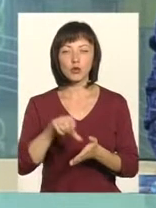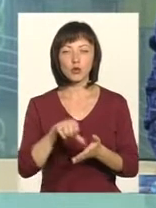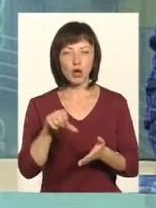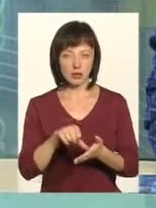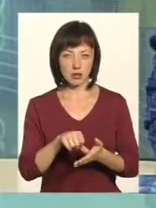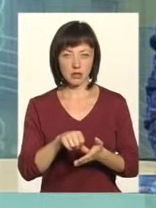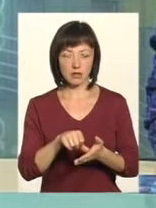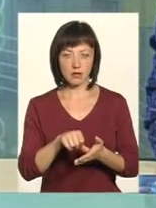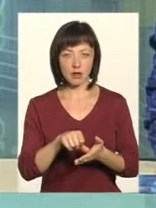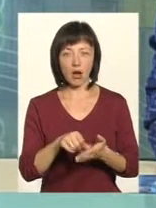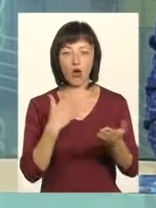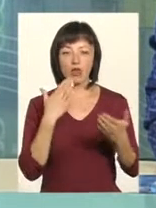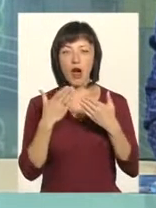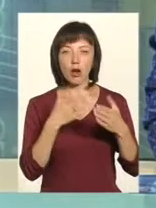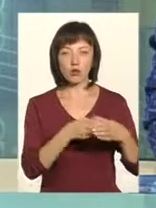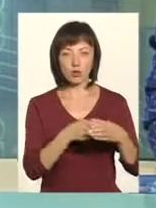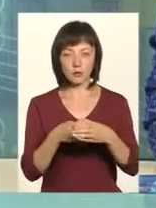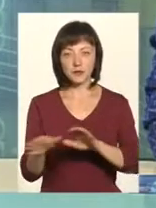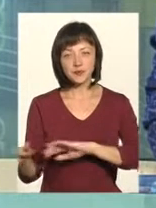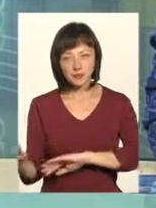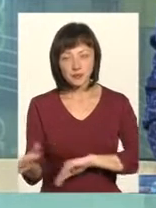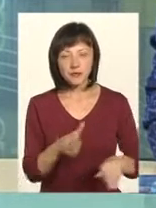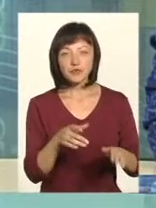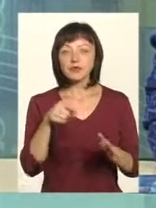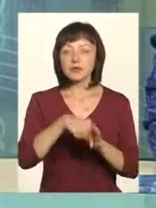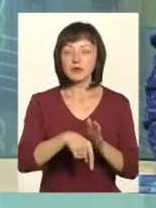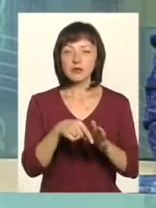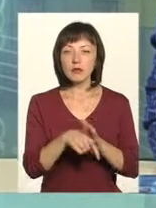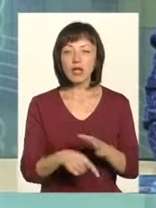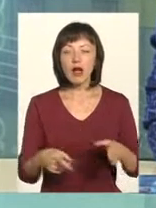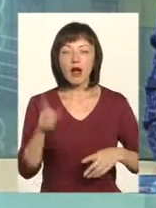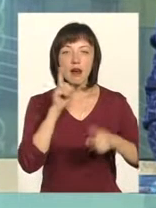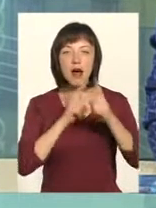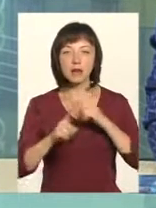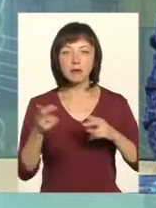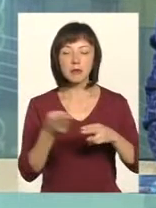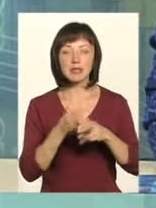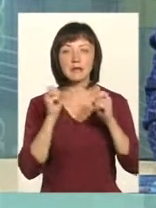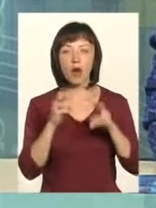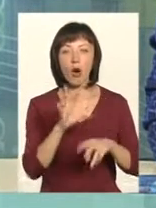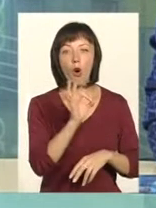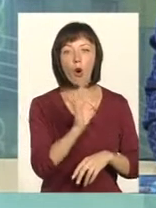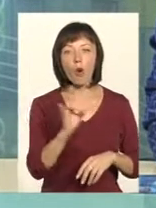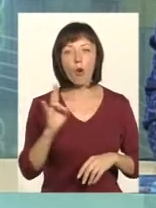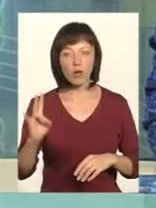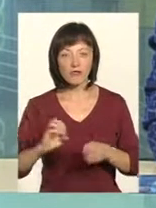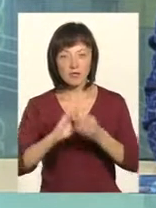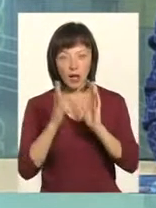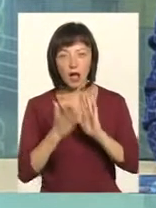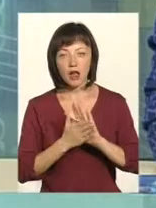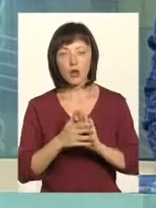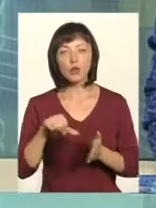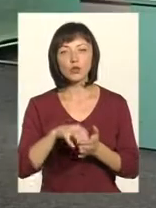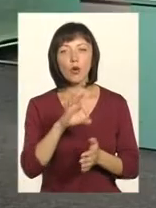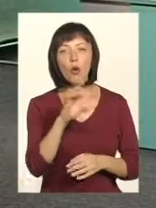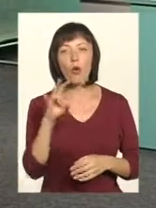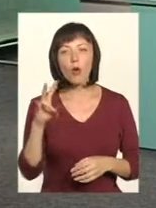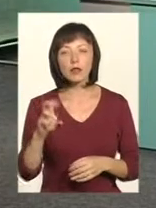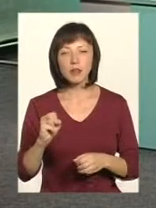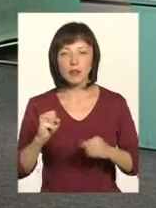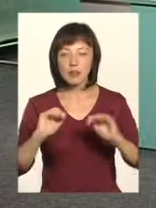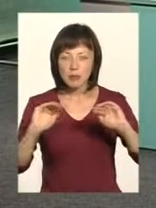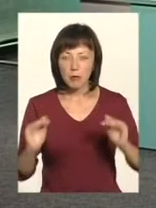увазі контактну групу. Роль Радбез ООН і загалом Організації Об'єднаних Націй у деескалації конфлікту?